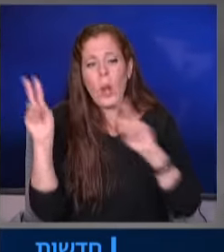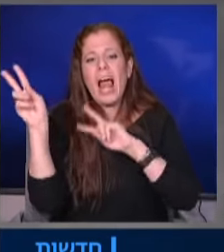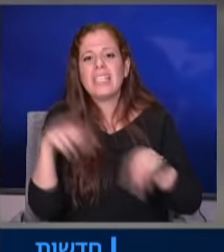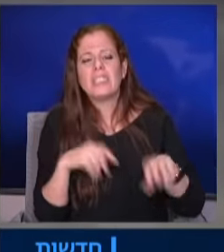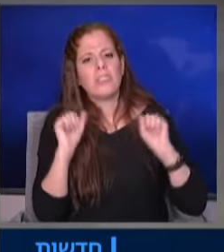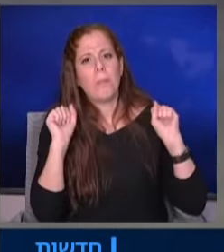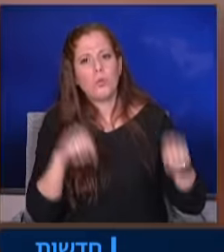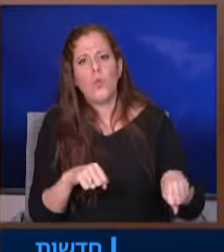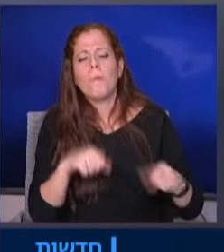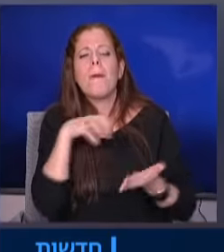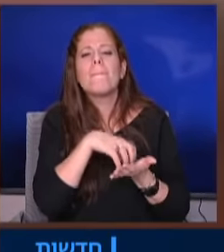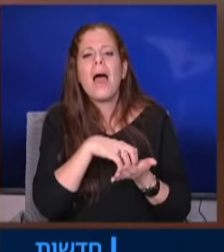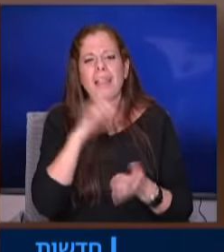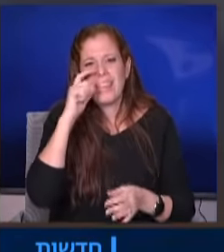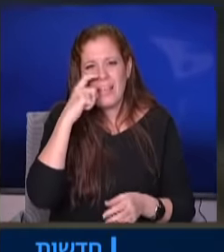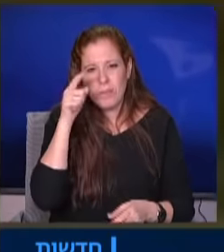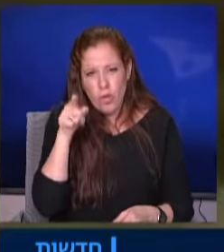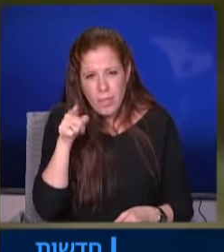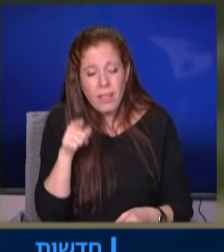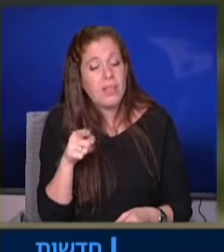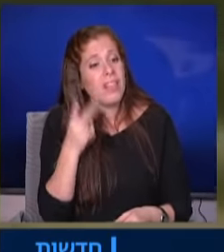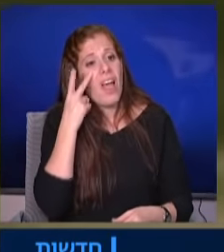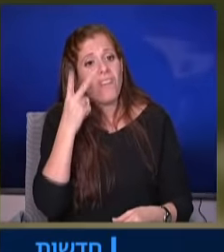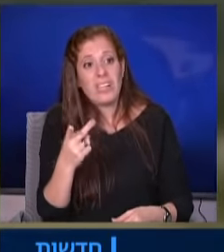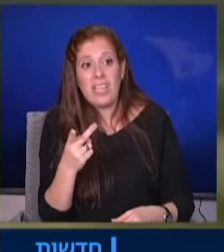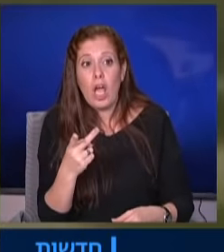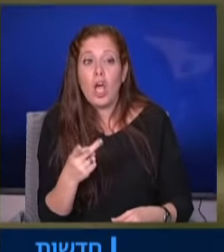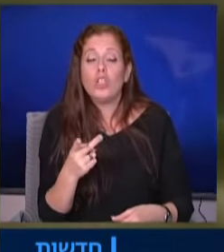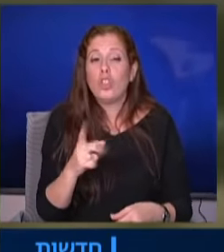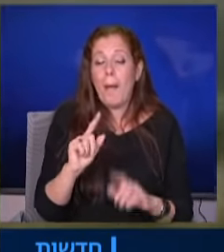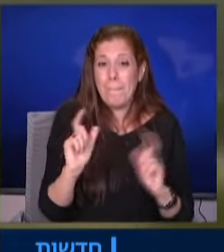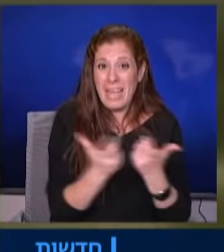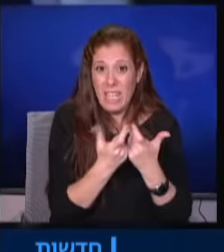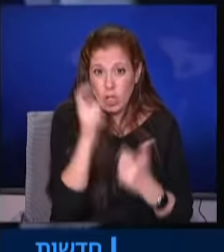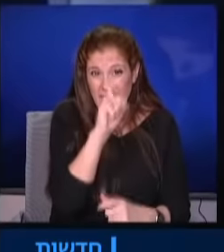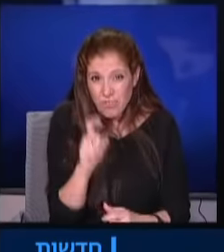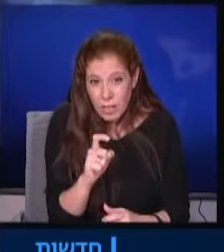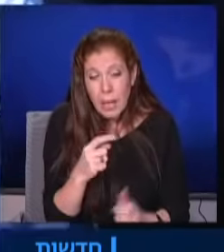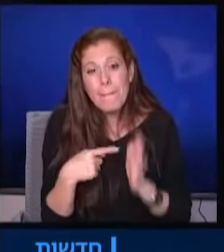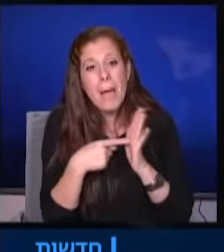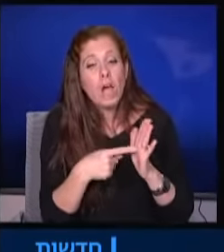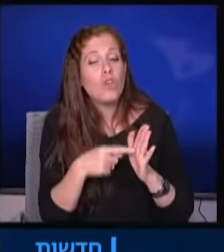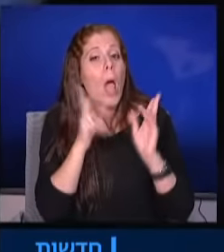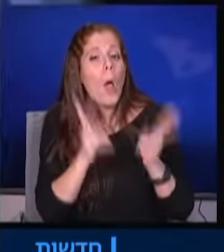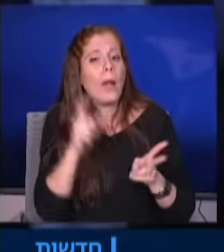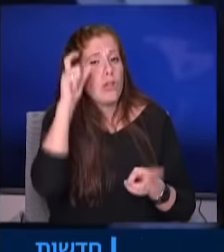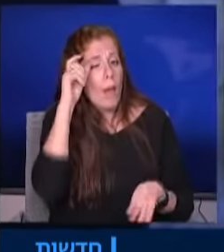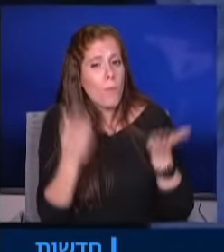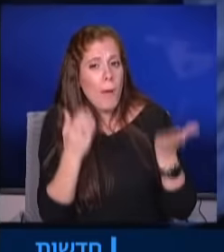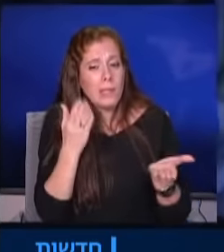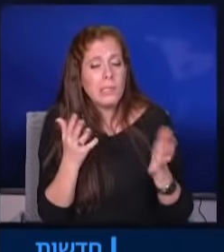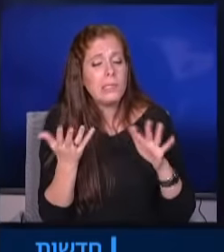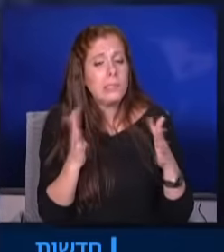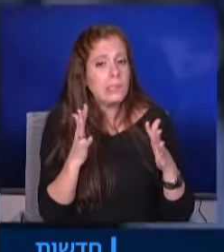במחנה הפליטים ג'נין, אך נראה שסגת המעצר של הבן של זביידי מראה שהיכולת של אבו מאזן להשליט שם סדר נמצאת